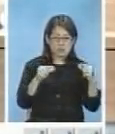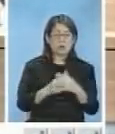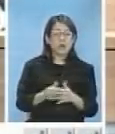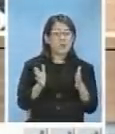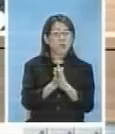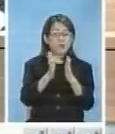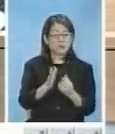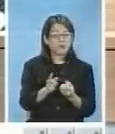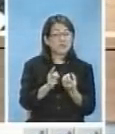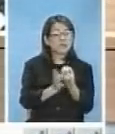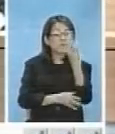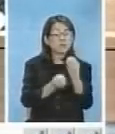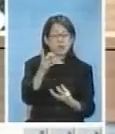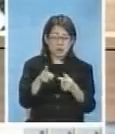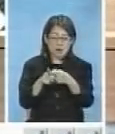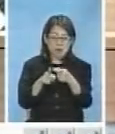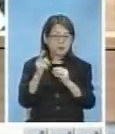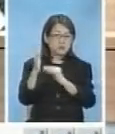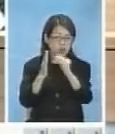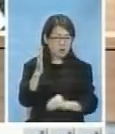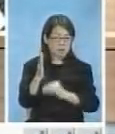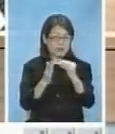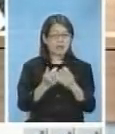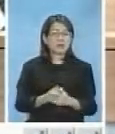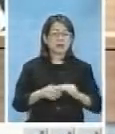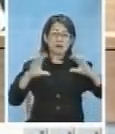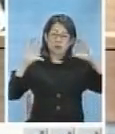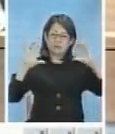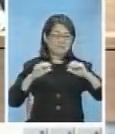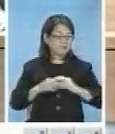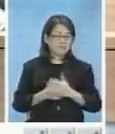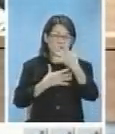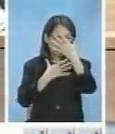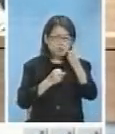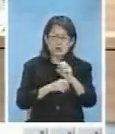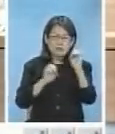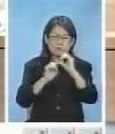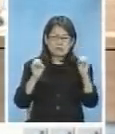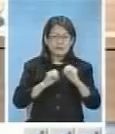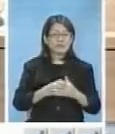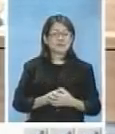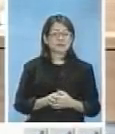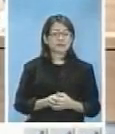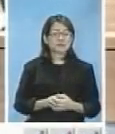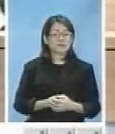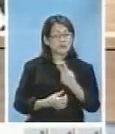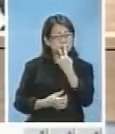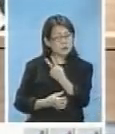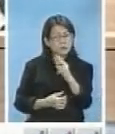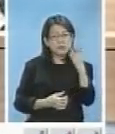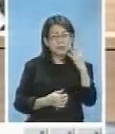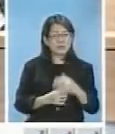ทั่วประเทศไทยแต่ไม่ได้รับการเหลียวแลการดูแลจากรัฐบาลนี้เลยท่านประธ